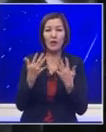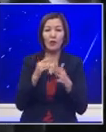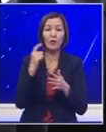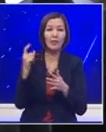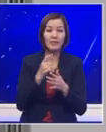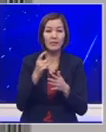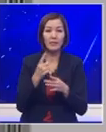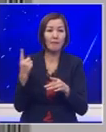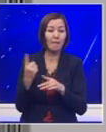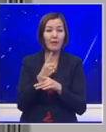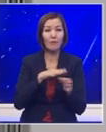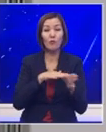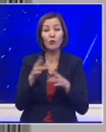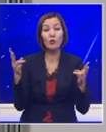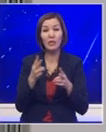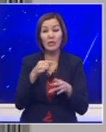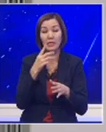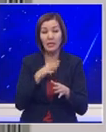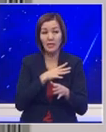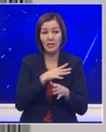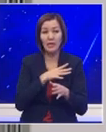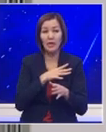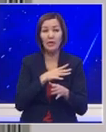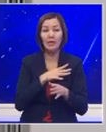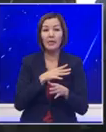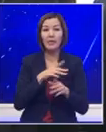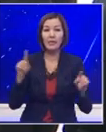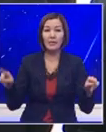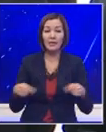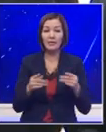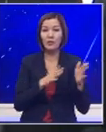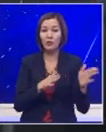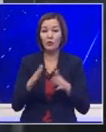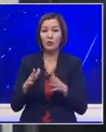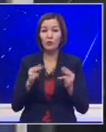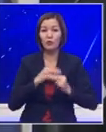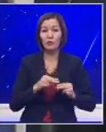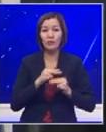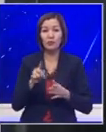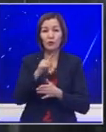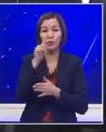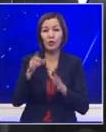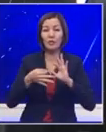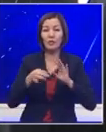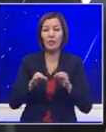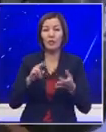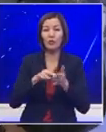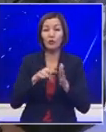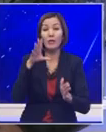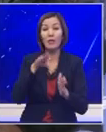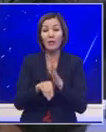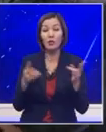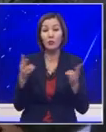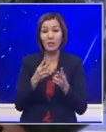тілегін алғашқы болып орындау керек екенін алға тартты. Ирригациялық жүйенің жұмысын жүйелеуде де бұл сұрақты нақты жоспарға